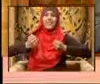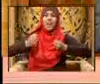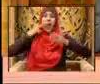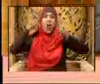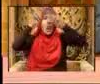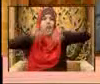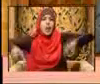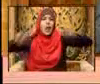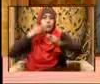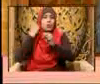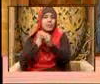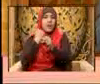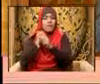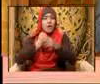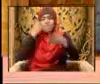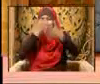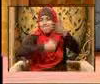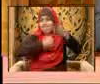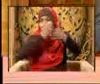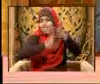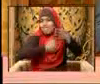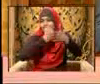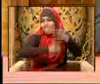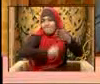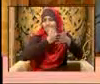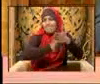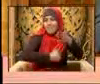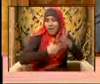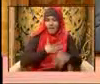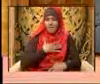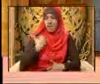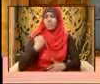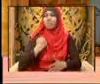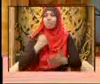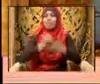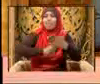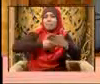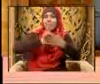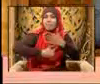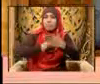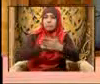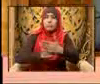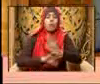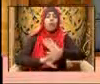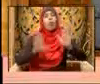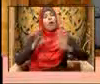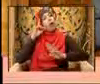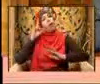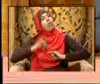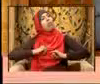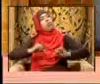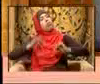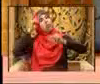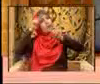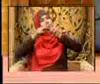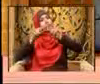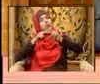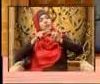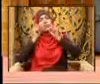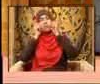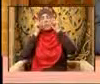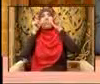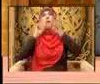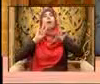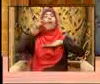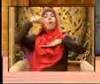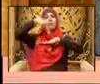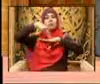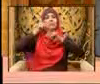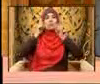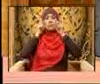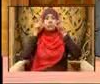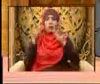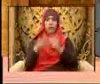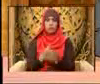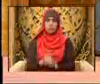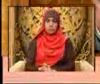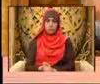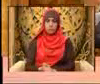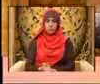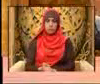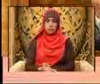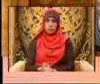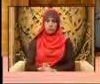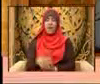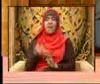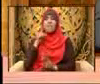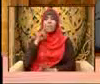وما عندوش هك النفس القوية وهك العزيمة والهمة من أجل أن يعمل، أن ينهض في الصباح. المؤمن شكون يرقد في الصباح؟